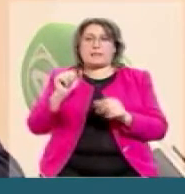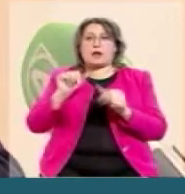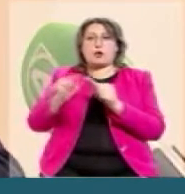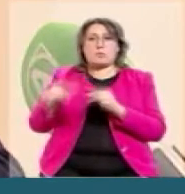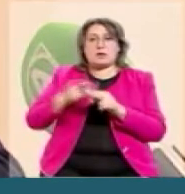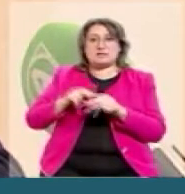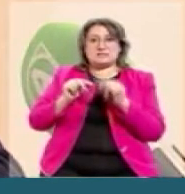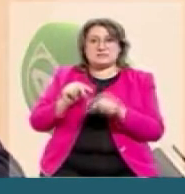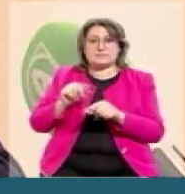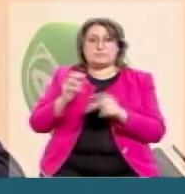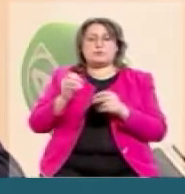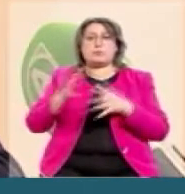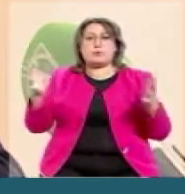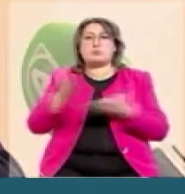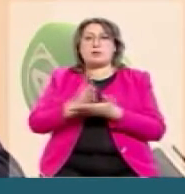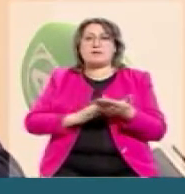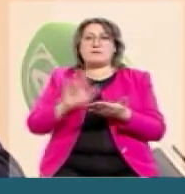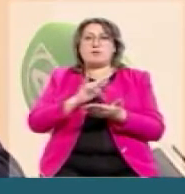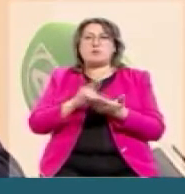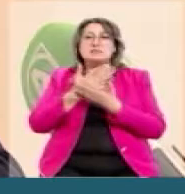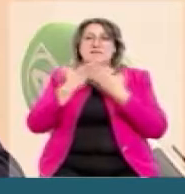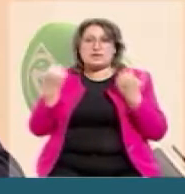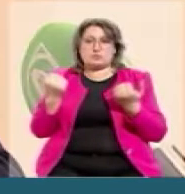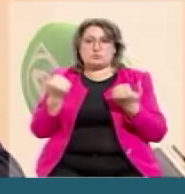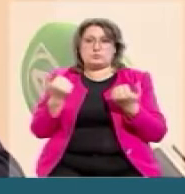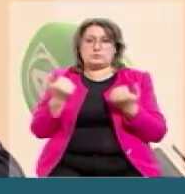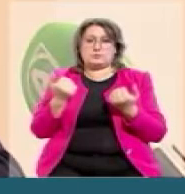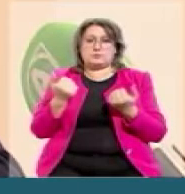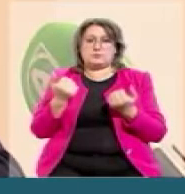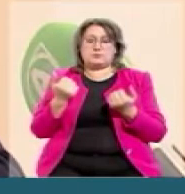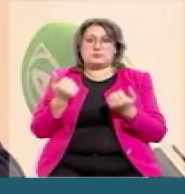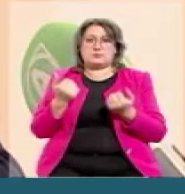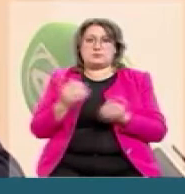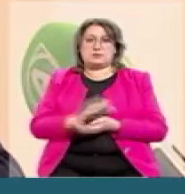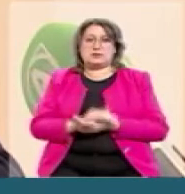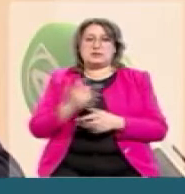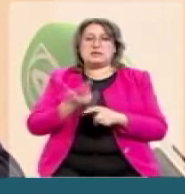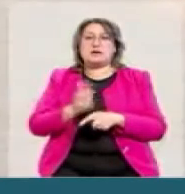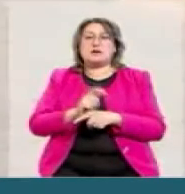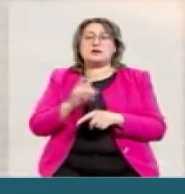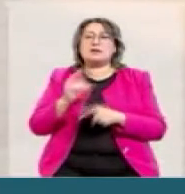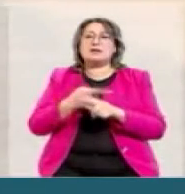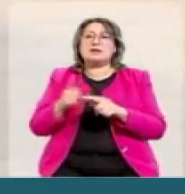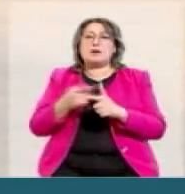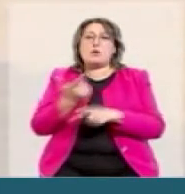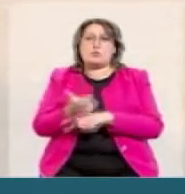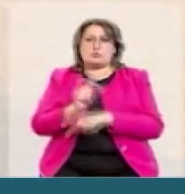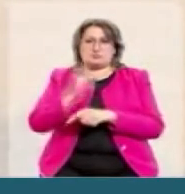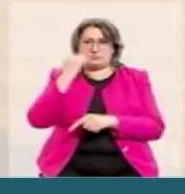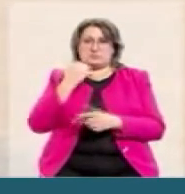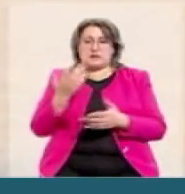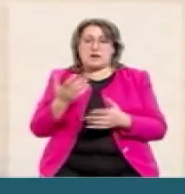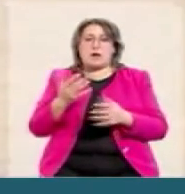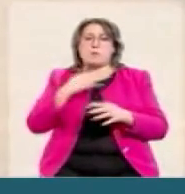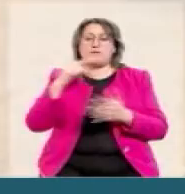площадок, вы сейчас сказали, больше половины в городе нету, не имеют площадки. Или они морально устарели.